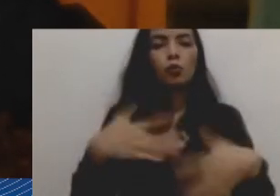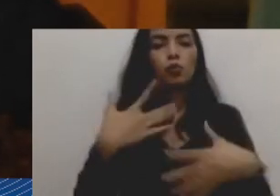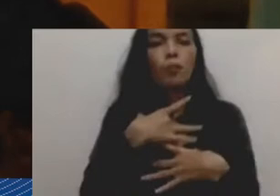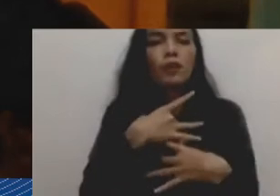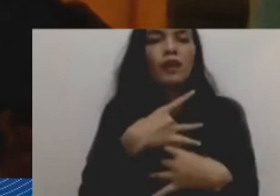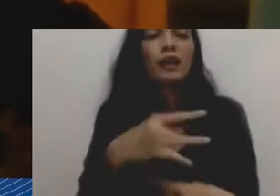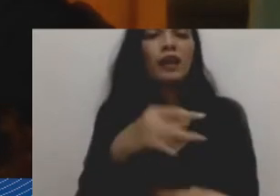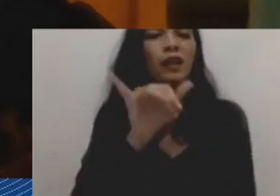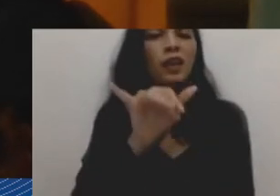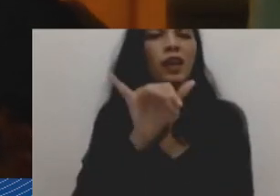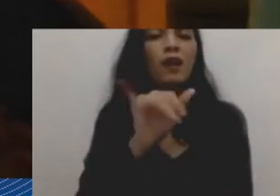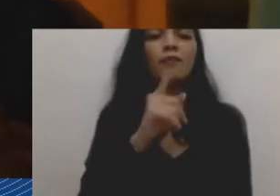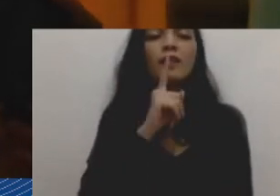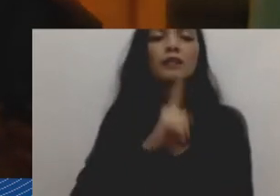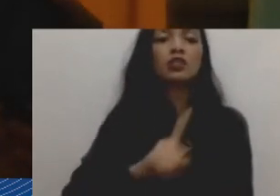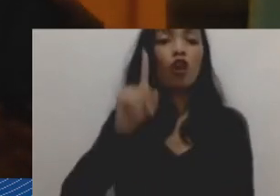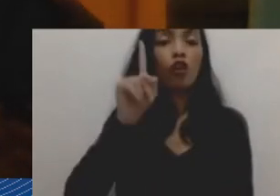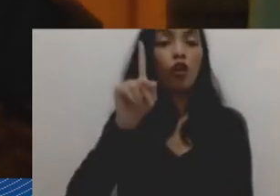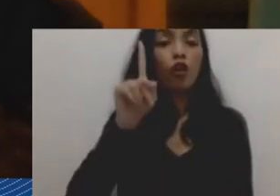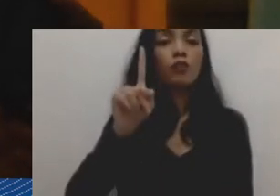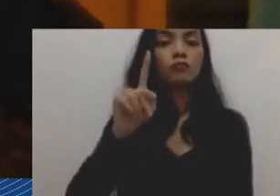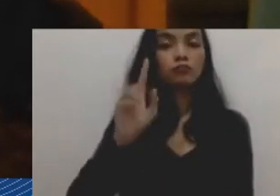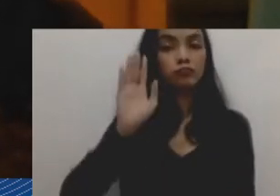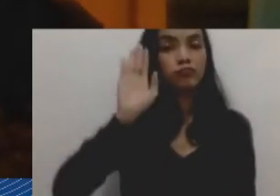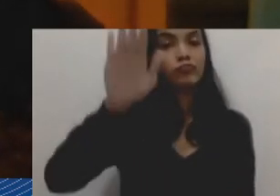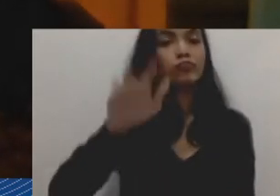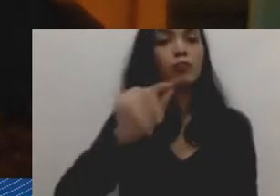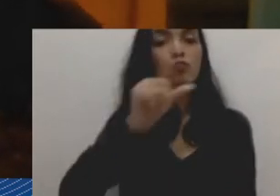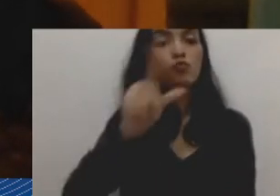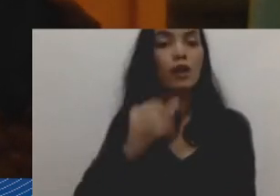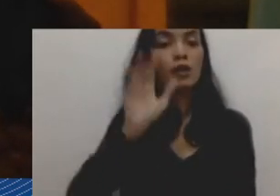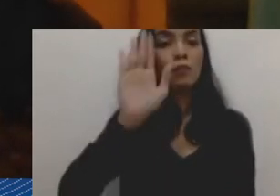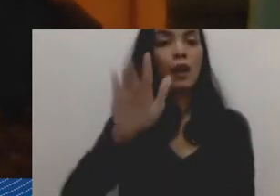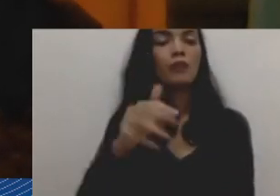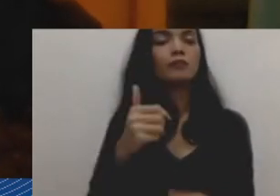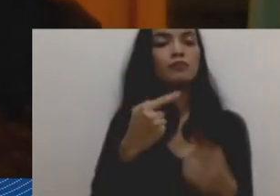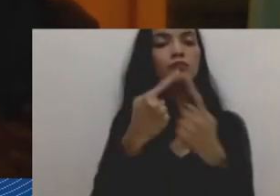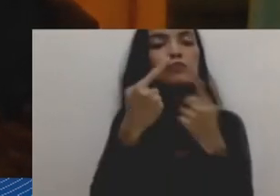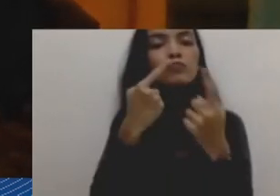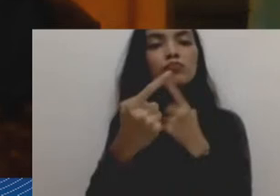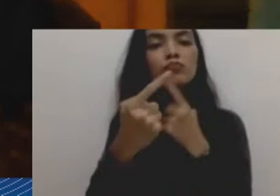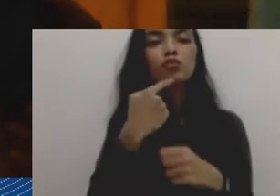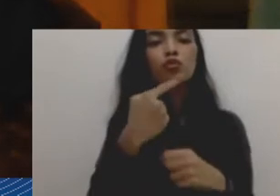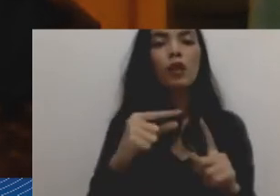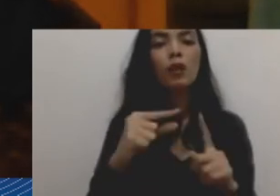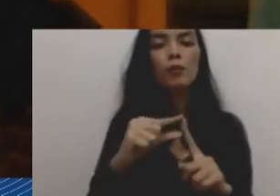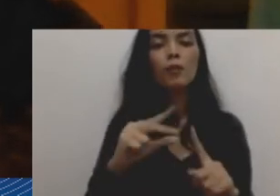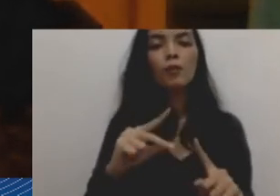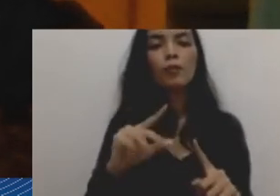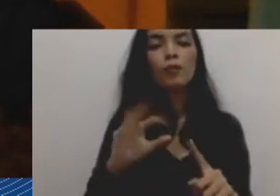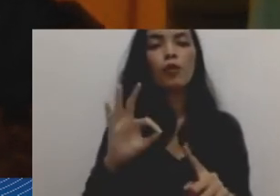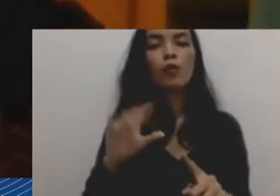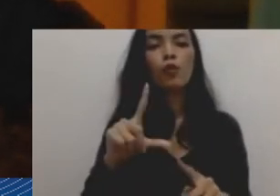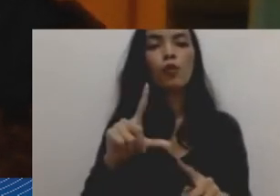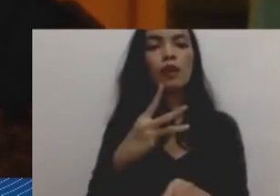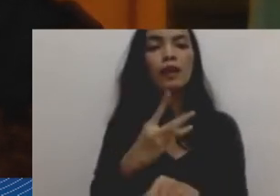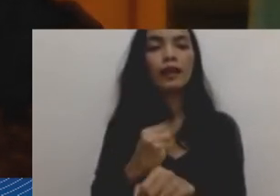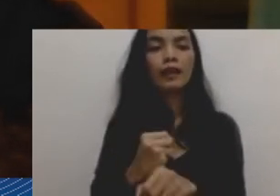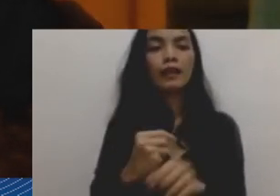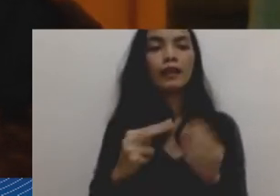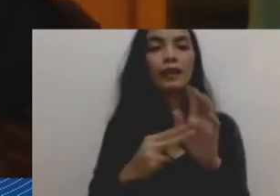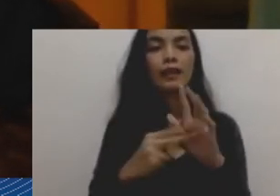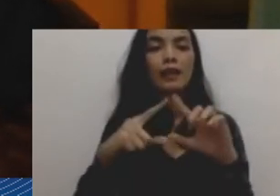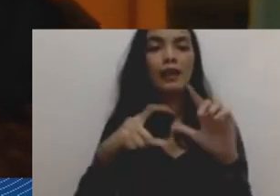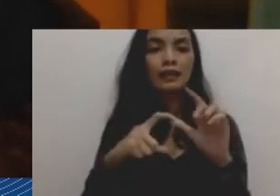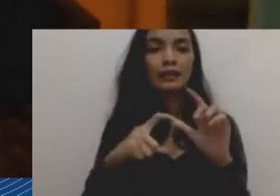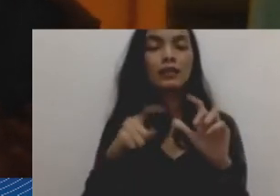bulan depan mungkin kita bahas lagi prolegnas untuk ditetapkan, dan undang-undang ini sudah menjadi on the list,